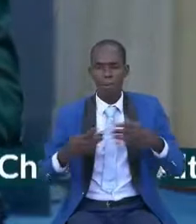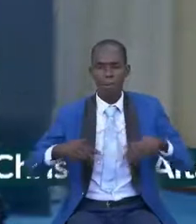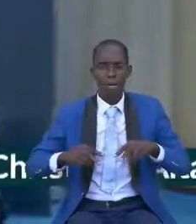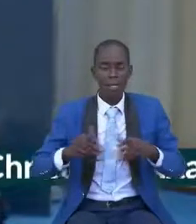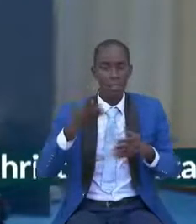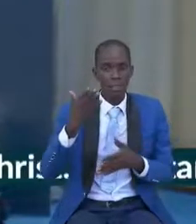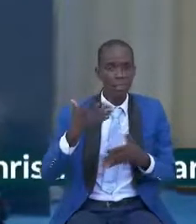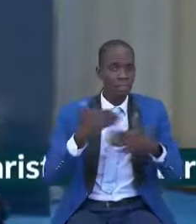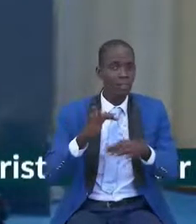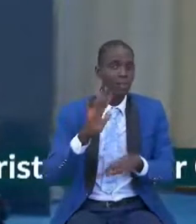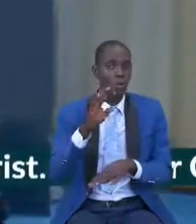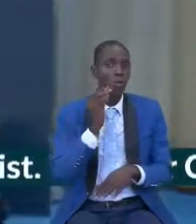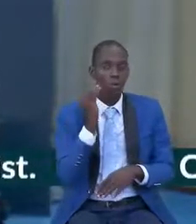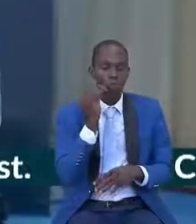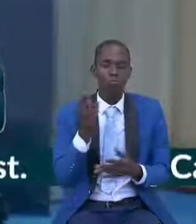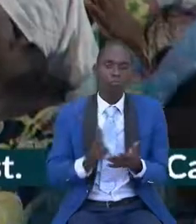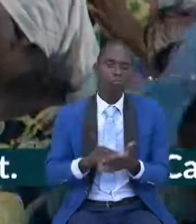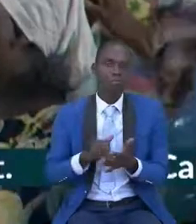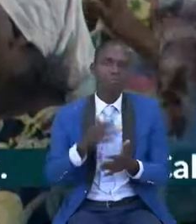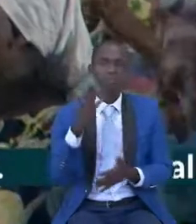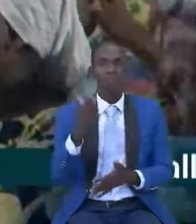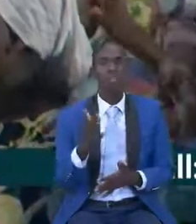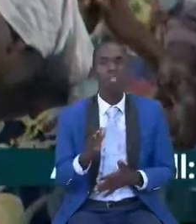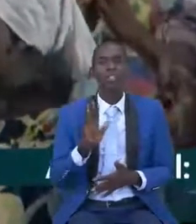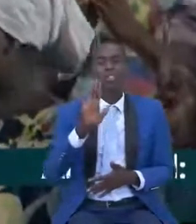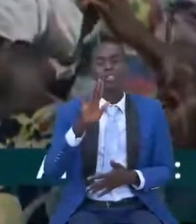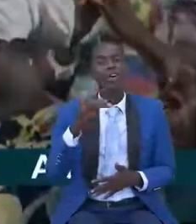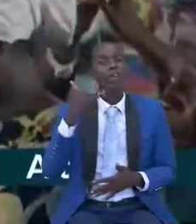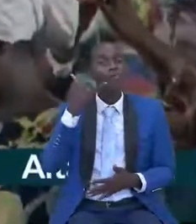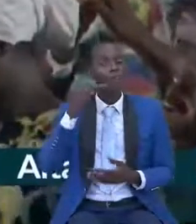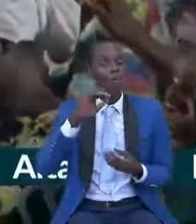vos noms et prénoms. Et votre adresse,